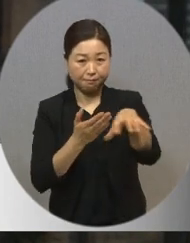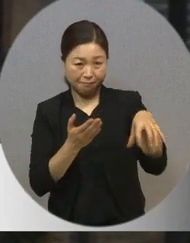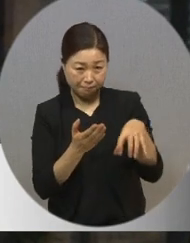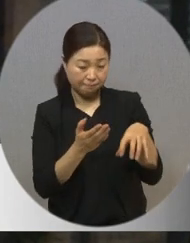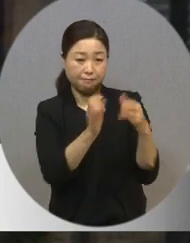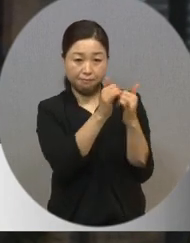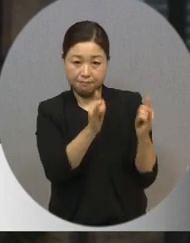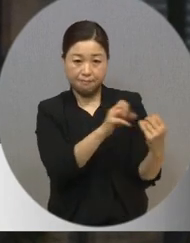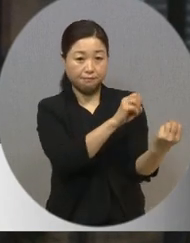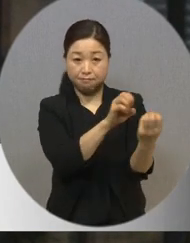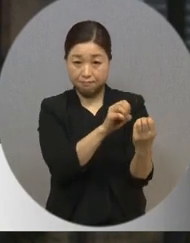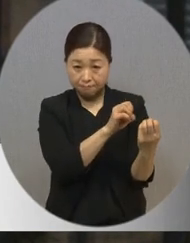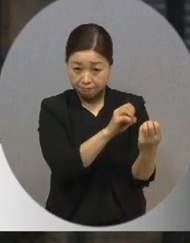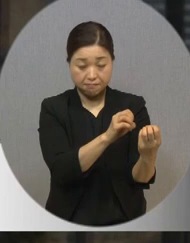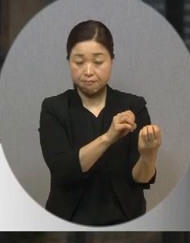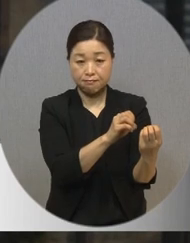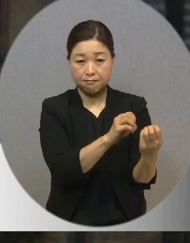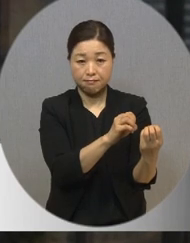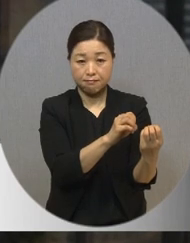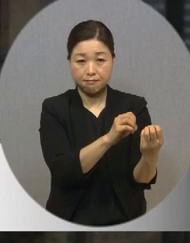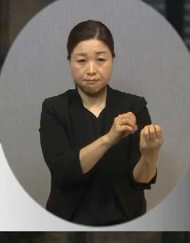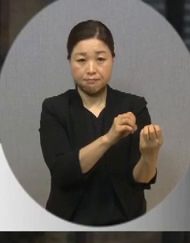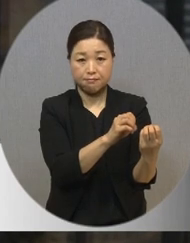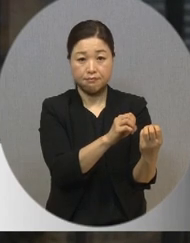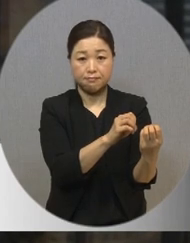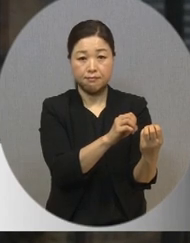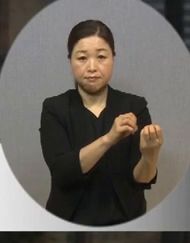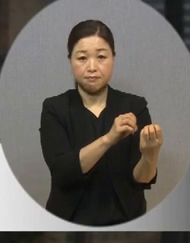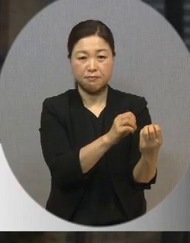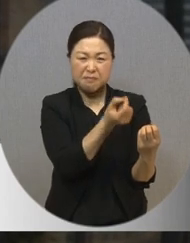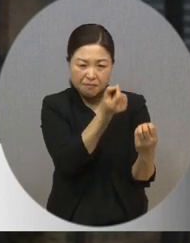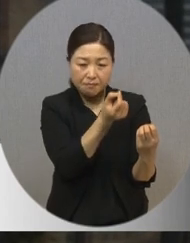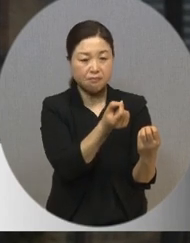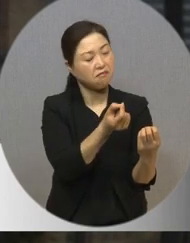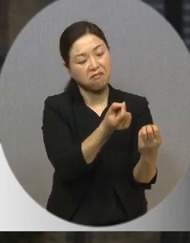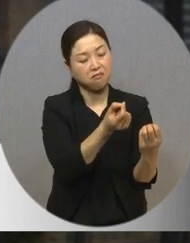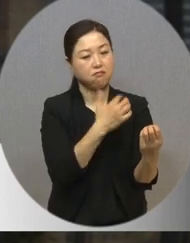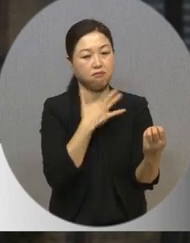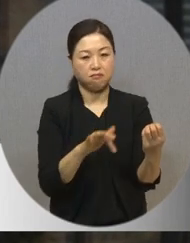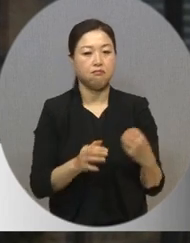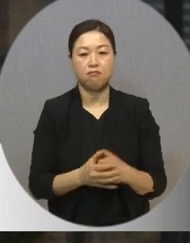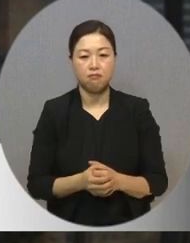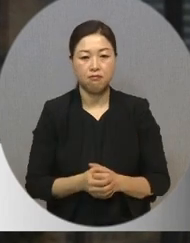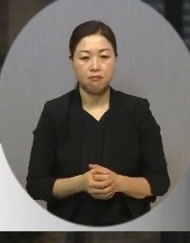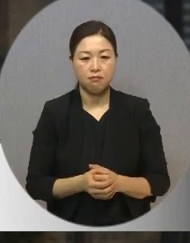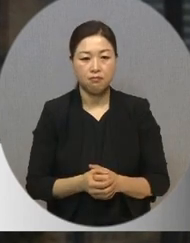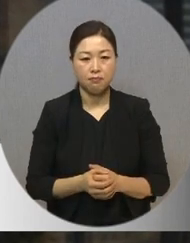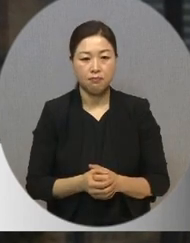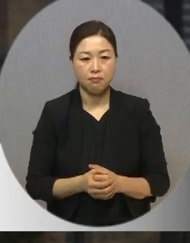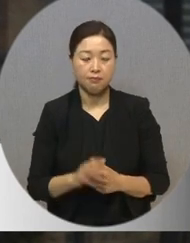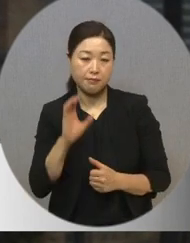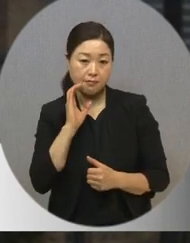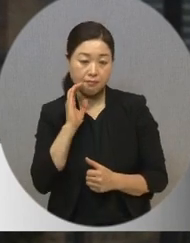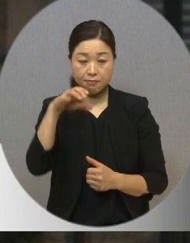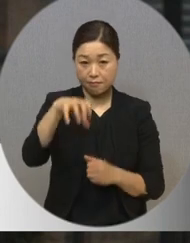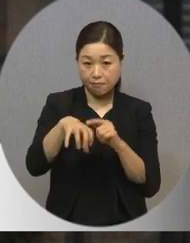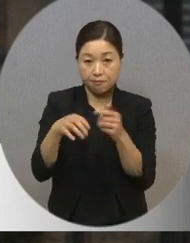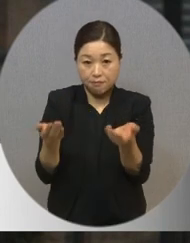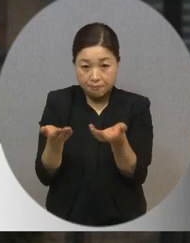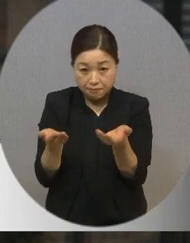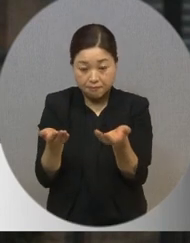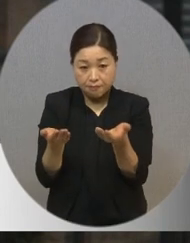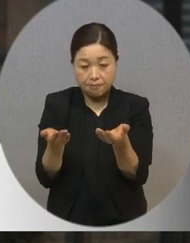사람들과 대화를 한 번도 조금 해본 적이 없어서 그랬었는지 카페에서 일하다